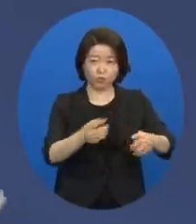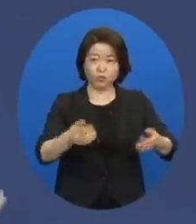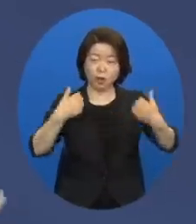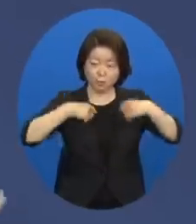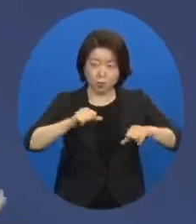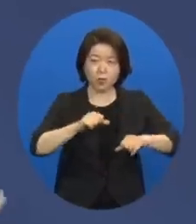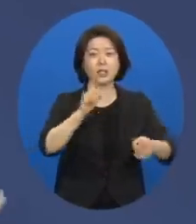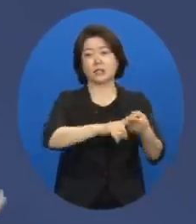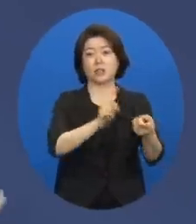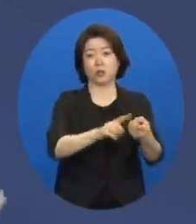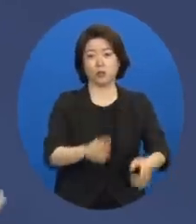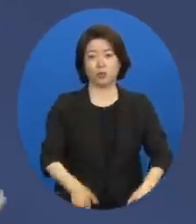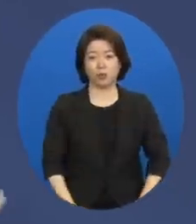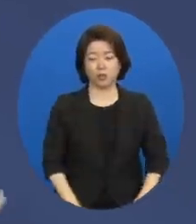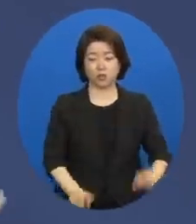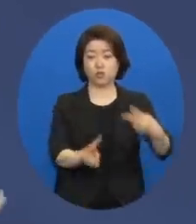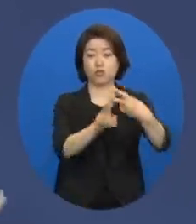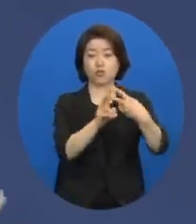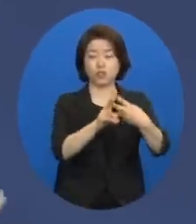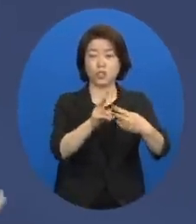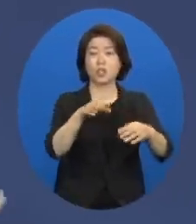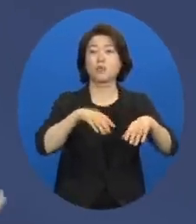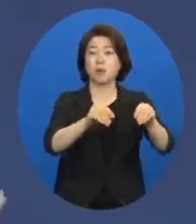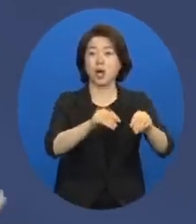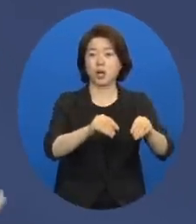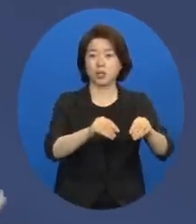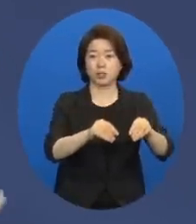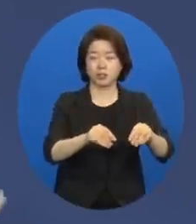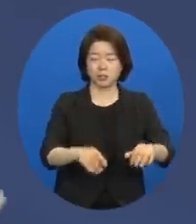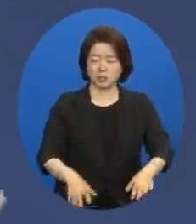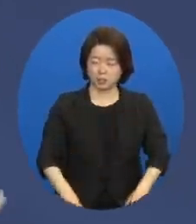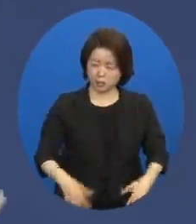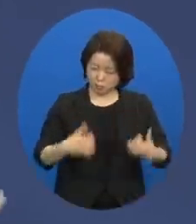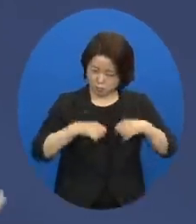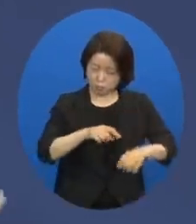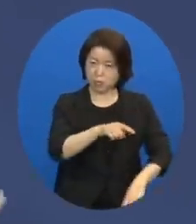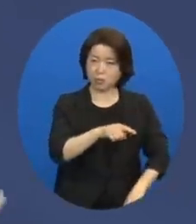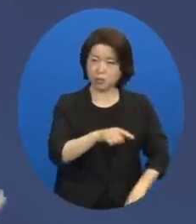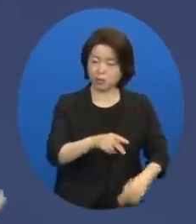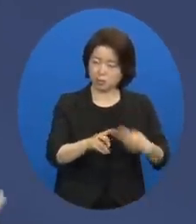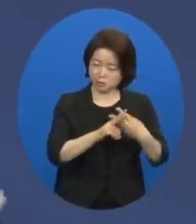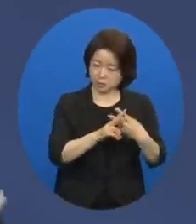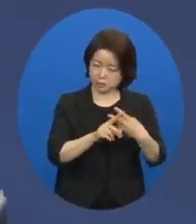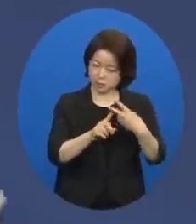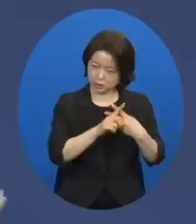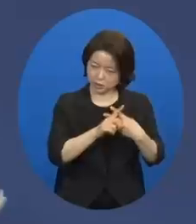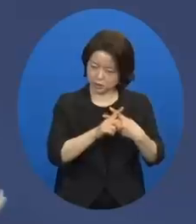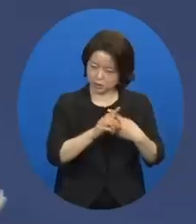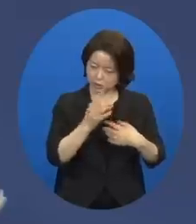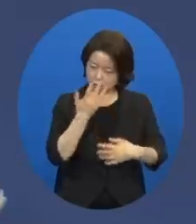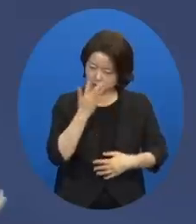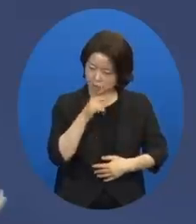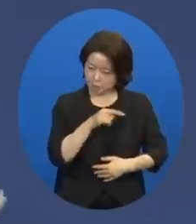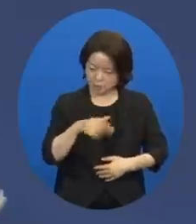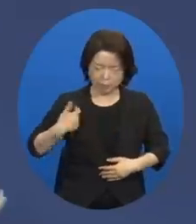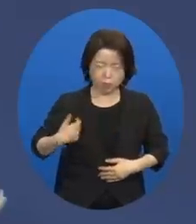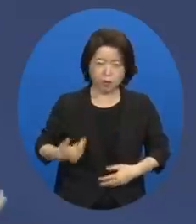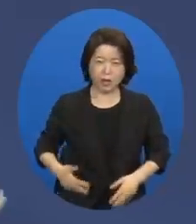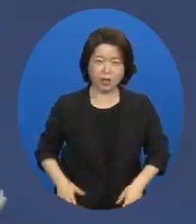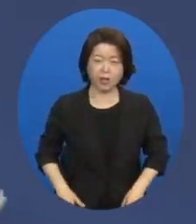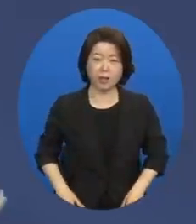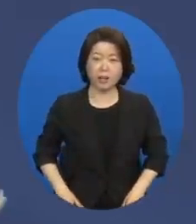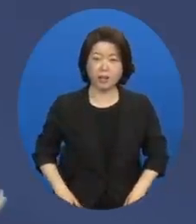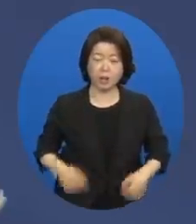중학교 중퇴 2학년 중퇴 자꾸 얘기하다 보니까 나도 이게 2학년인가 1학년인가 잘 모르겠는데 하여튼